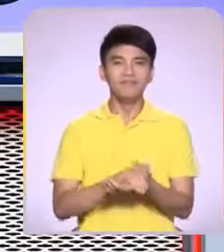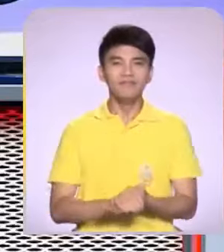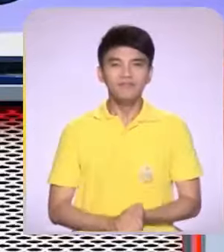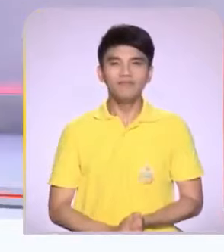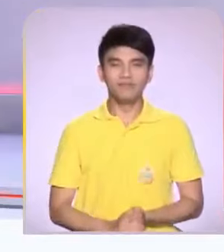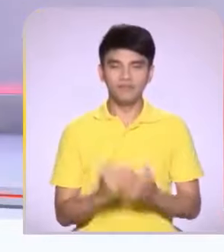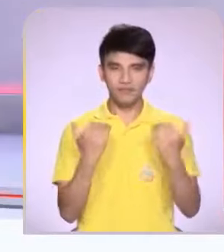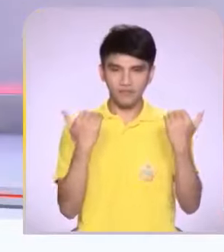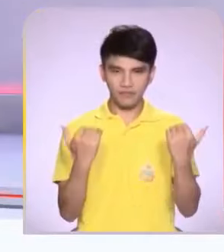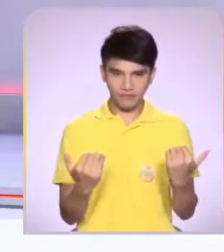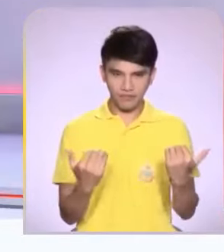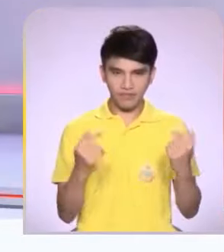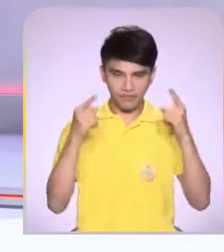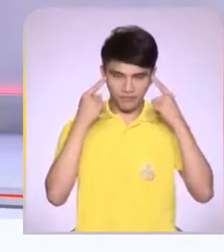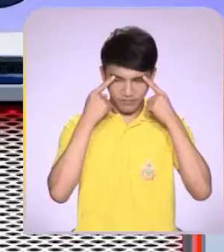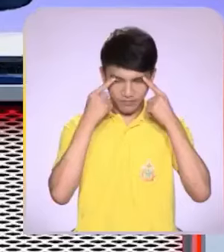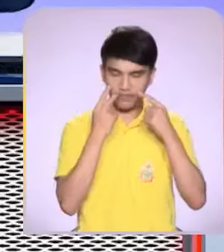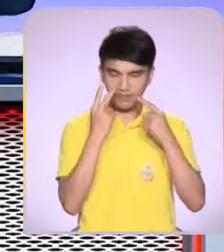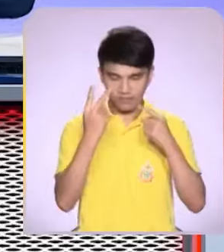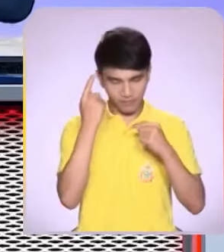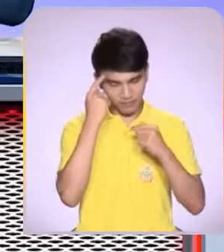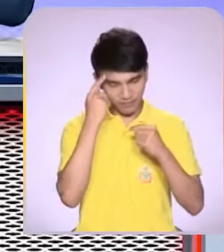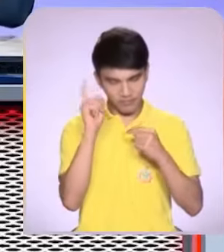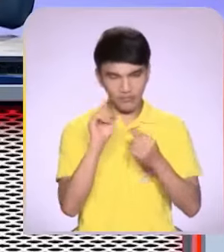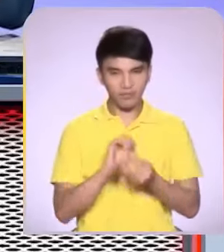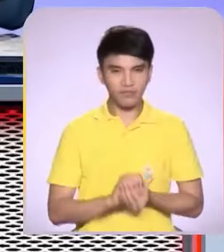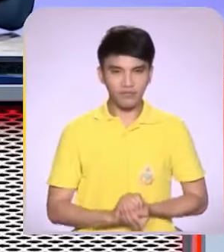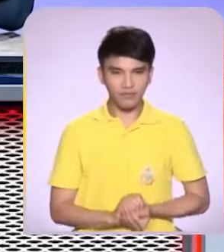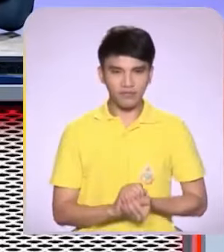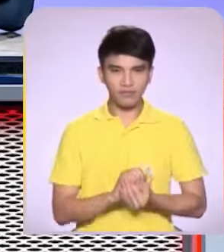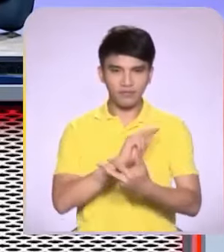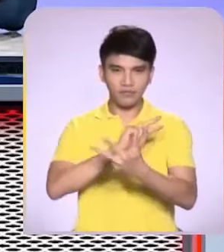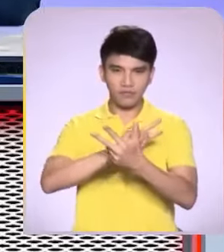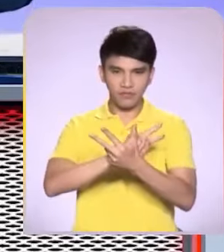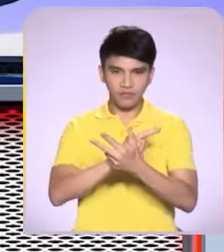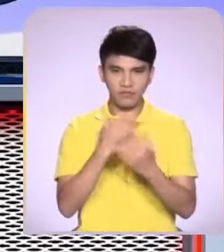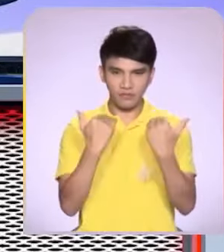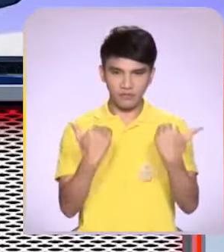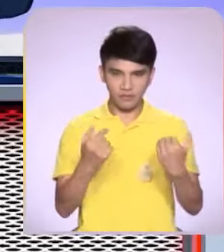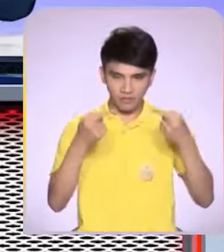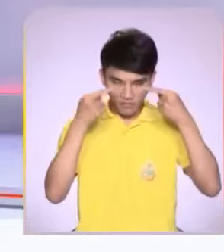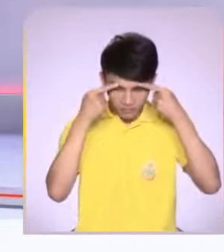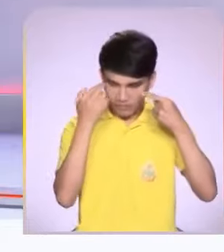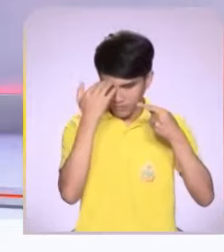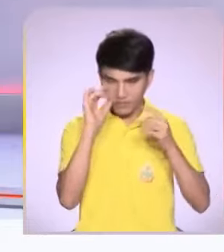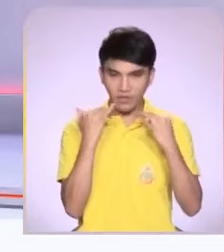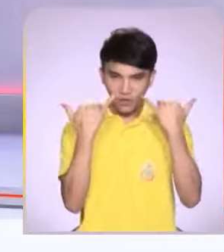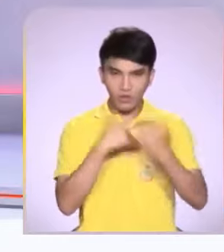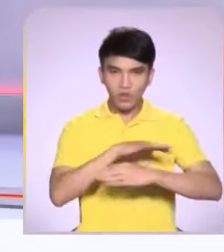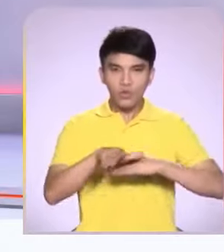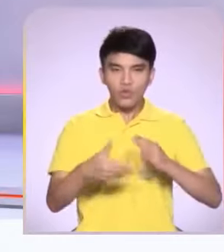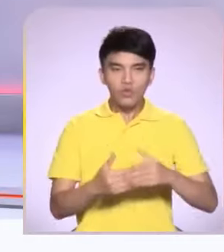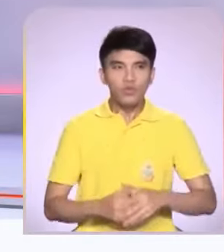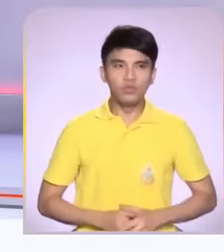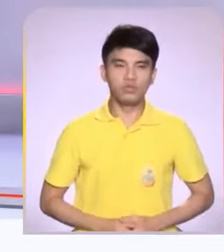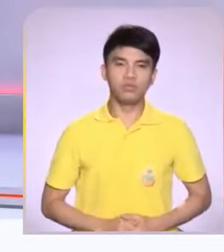ทำอะไรอยู ่กำลัง จับตาก ำลังคิดเรื่องไอ้ดีไอคอนหรือเปล่าลูก ถูกต้องค่ะอาจารย์แล้วกำลังจับตาอยู่เพราะว่าคุณผู้ชมแล้วก็อาจารย์เองรวมถึ